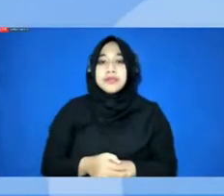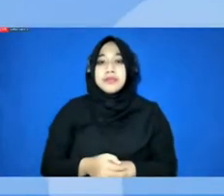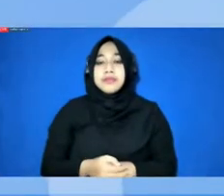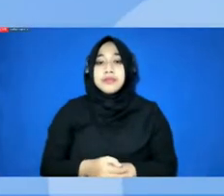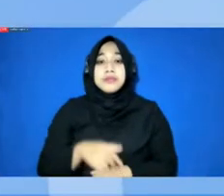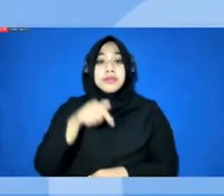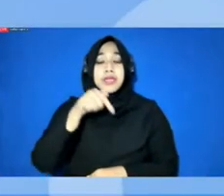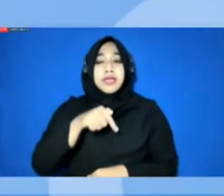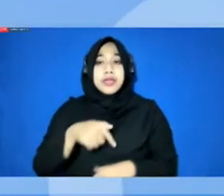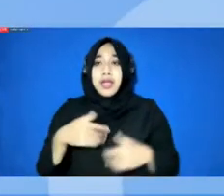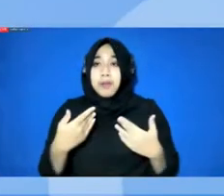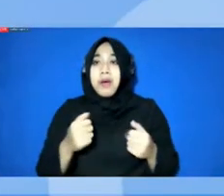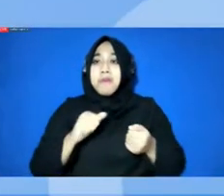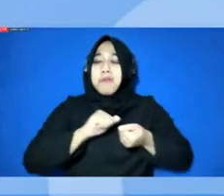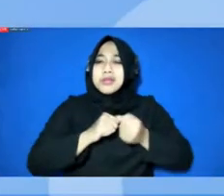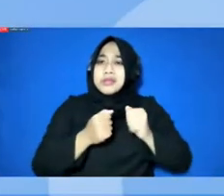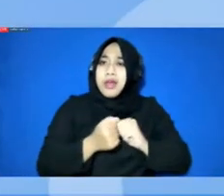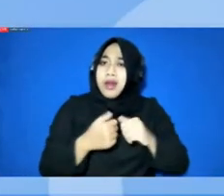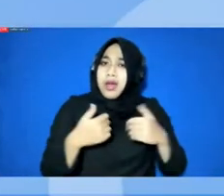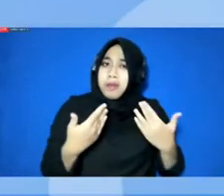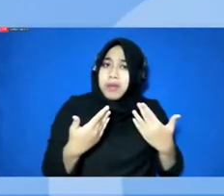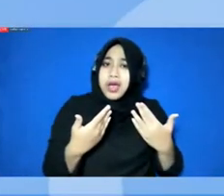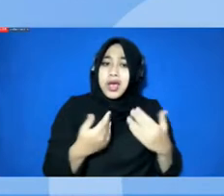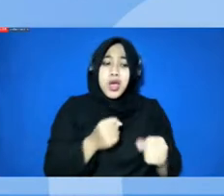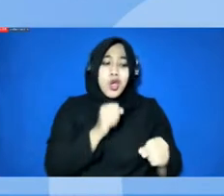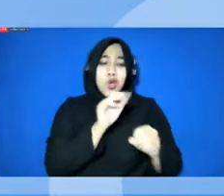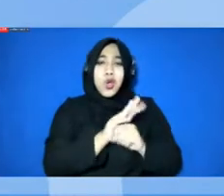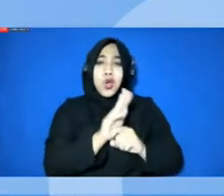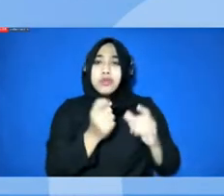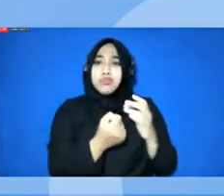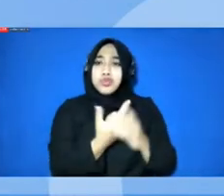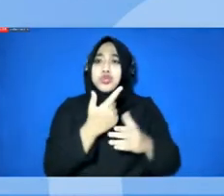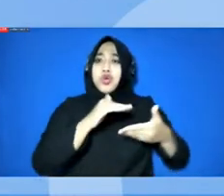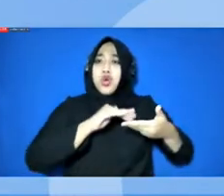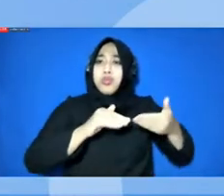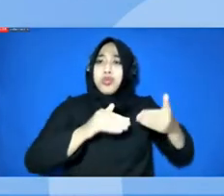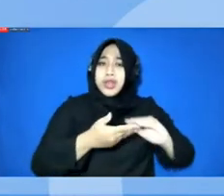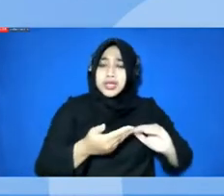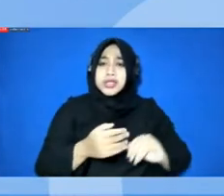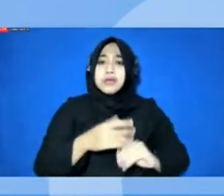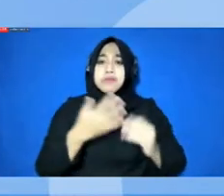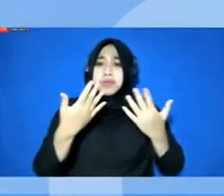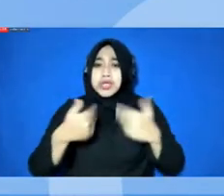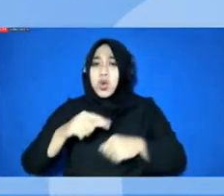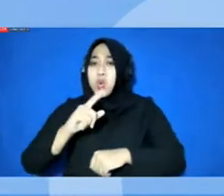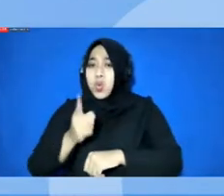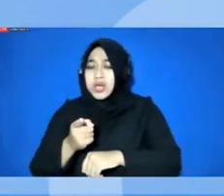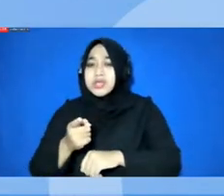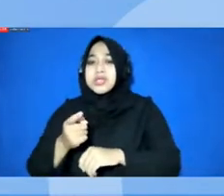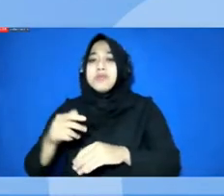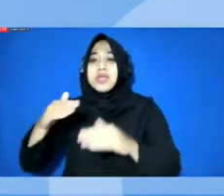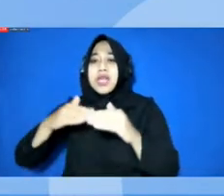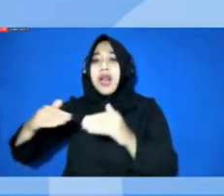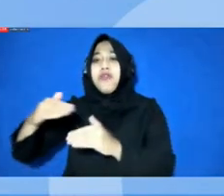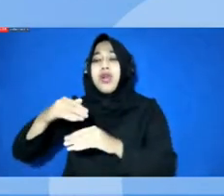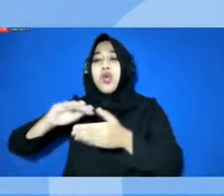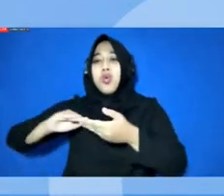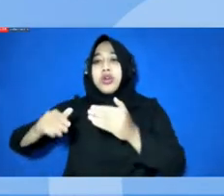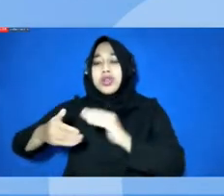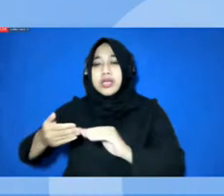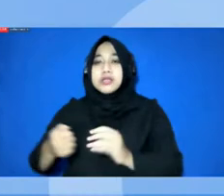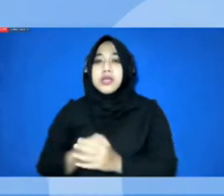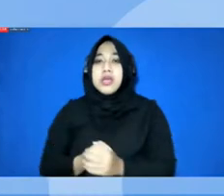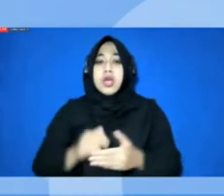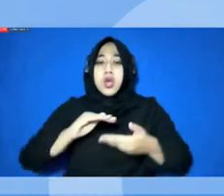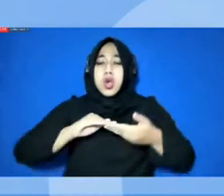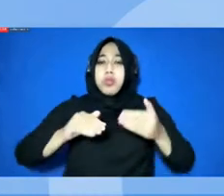adalah masalah, karena COVID itu muncul dari komunitas, maka penyelesaiannya harus juga develop komunitas. Di komunitas itu kita